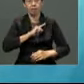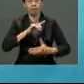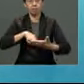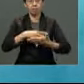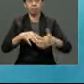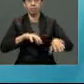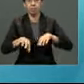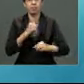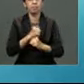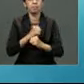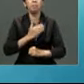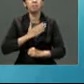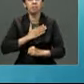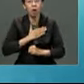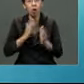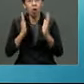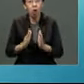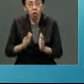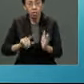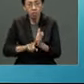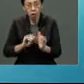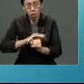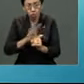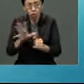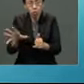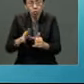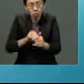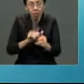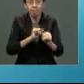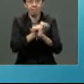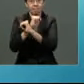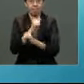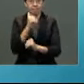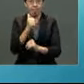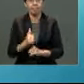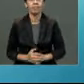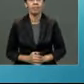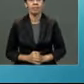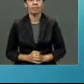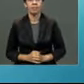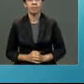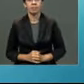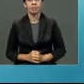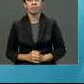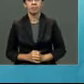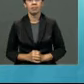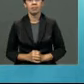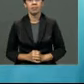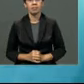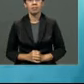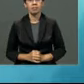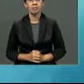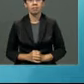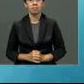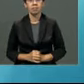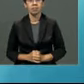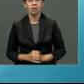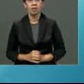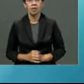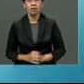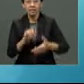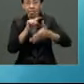ำให้เรามีการติดเชื้อที่ควบคุมได้นะครับมาดู สถานการณ์ปัจจัยเสี่ยงครับว่